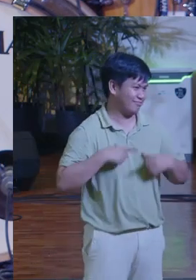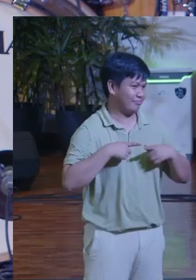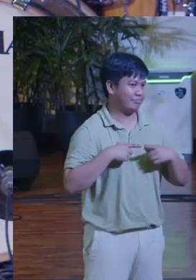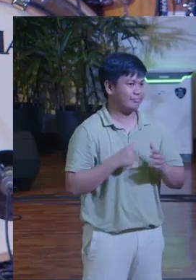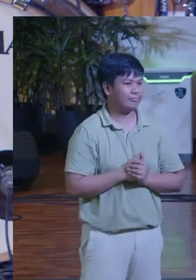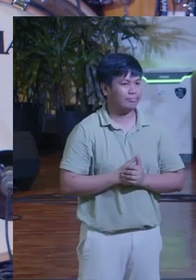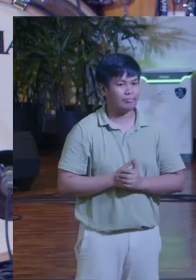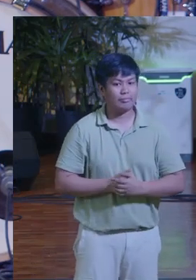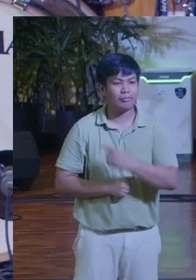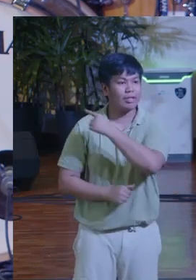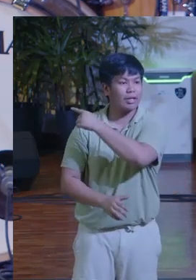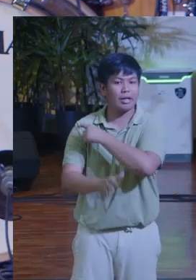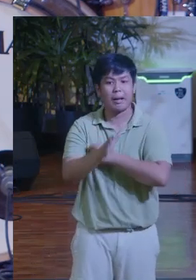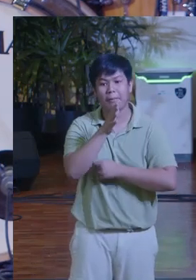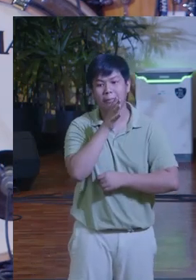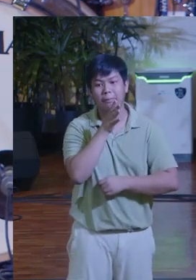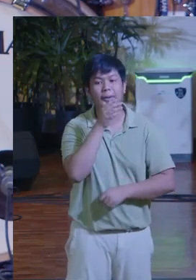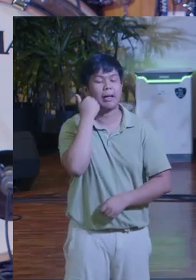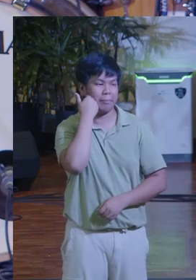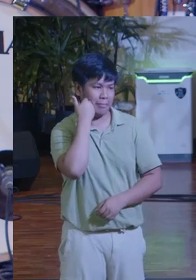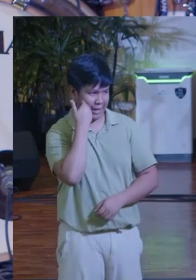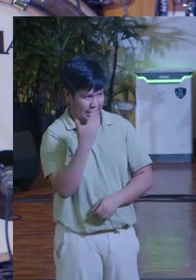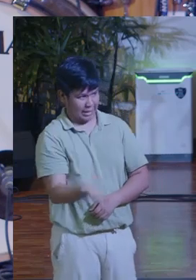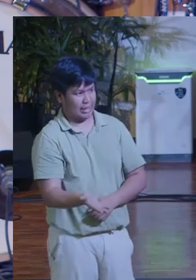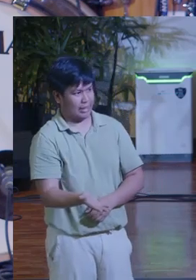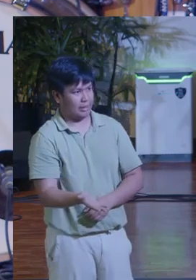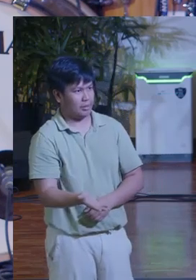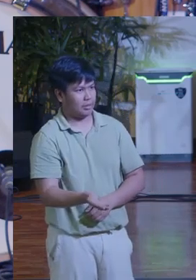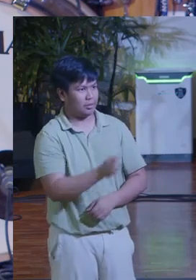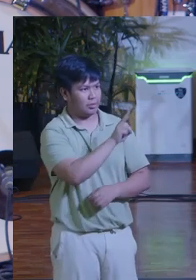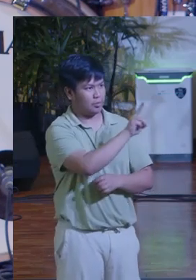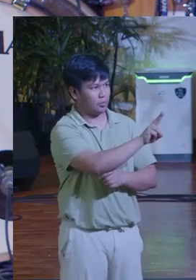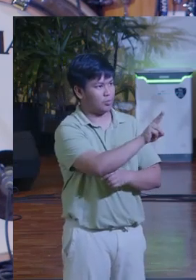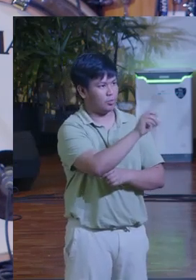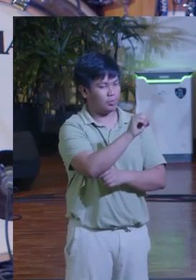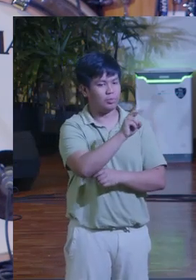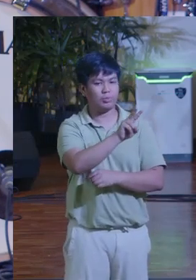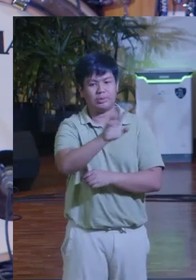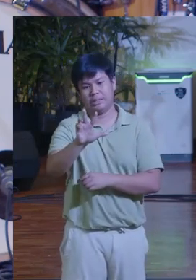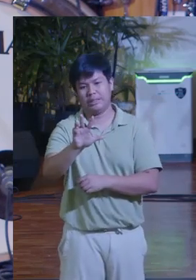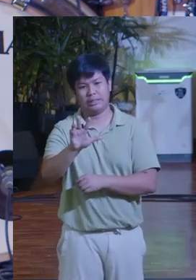Namimiss ko ang aking ina. Siya po ay pumanaw na noong 2023.